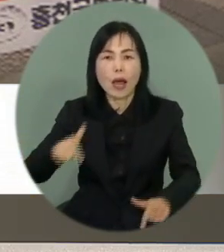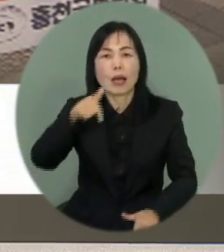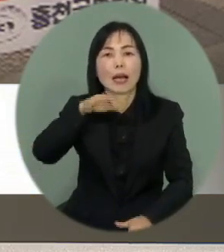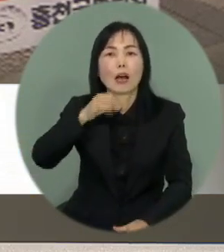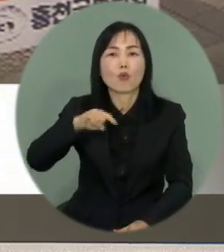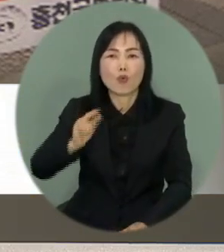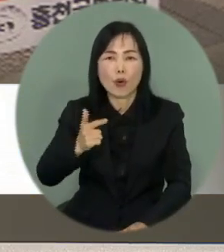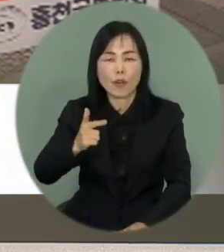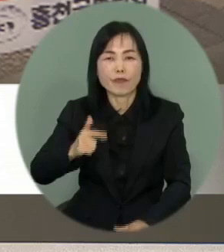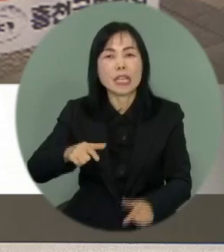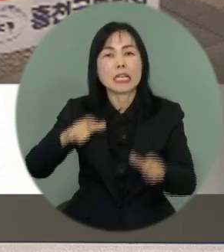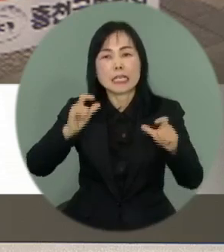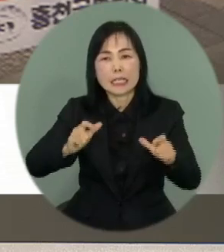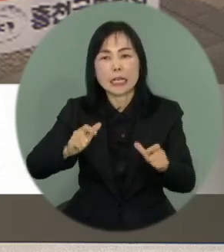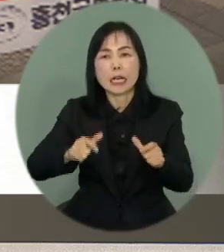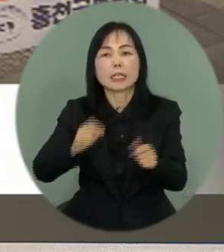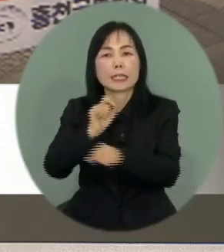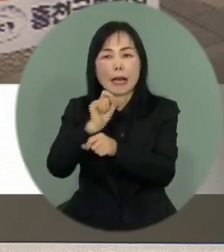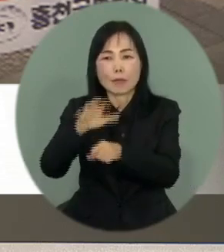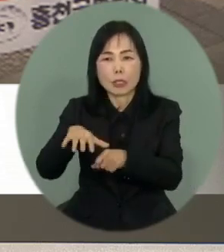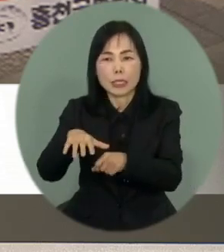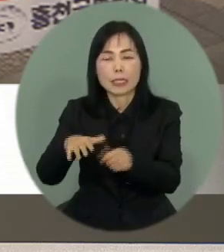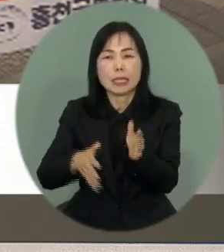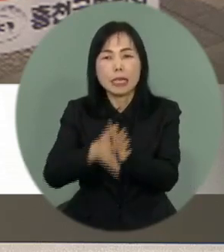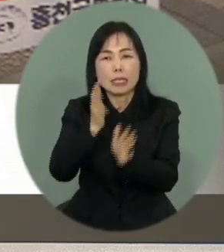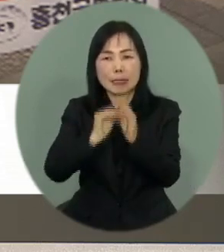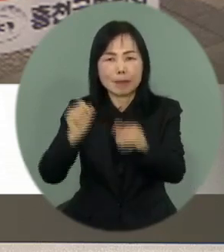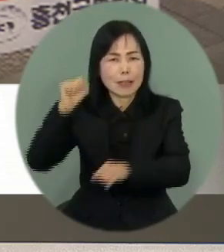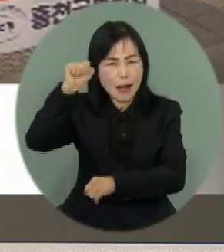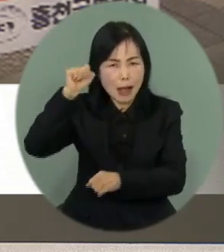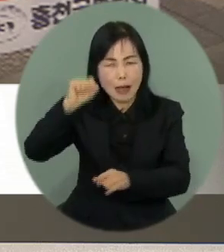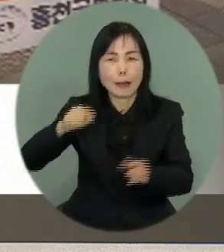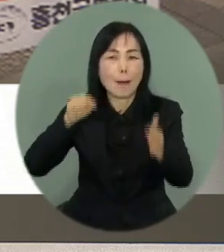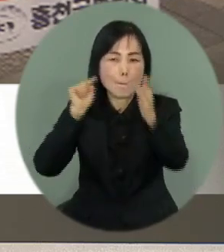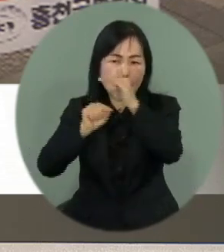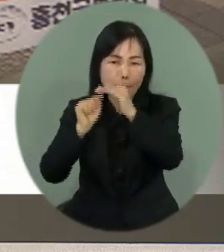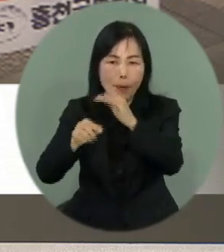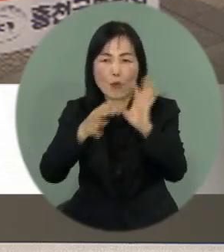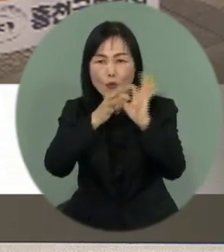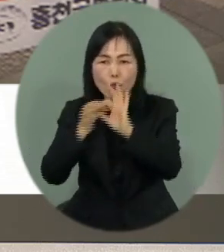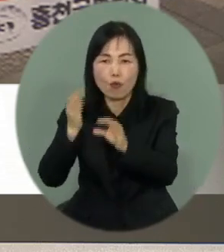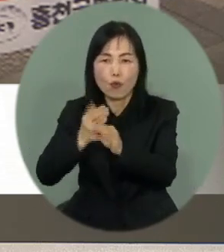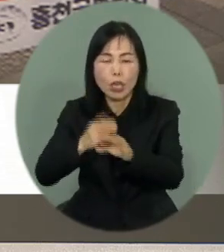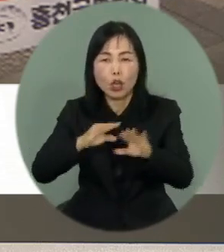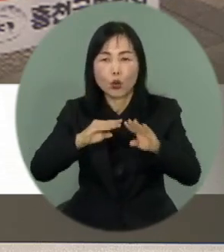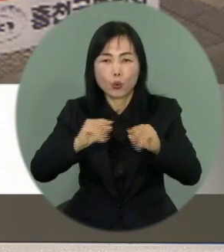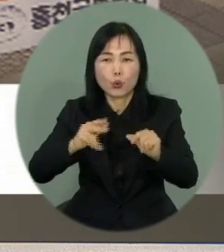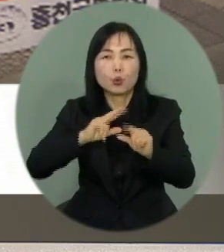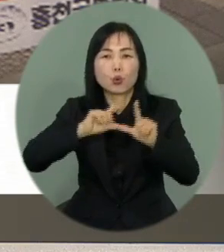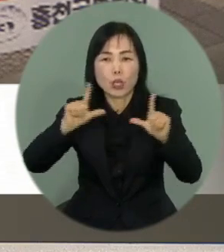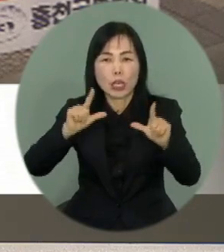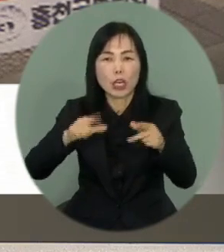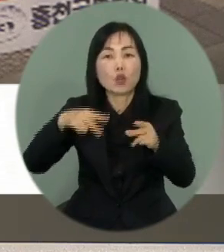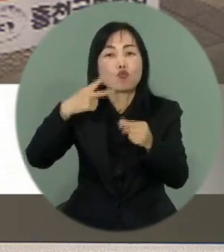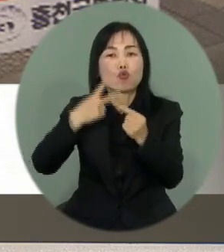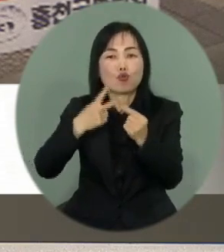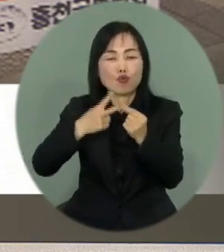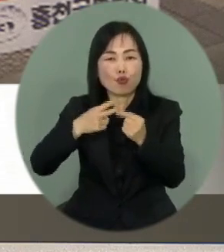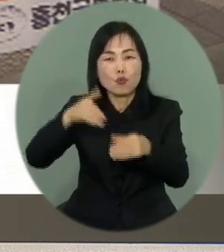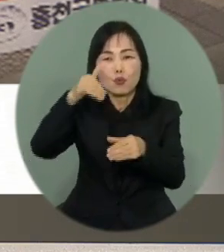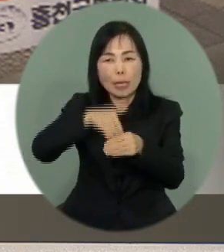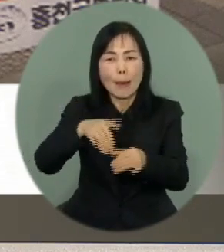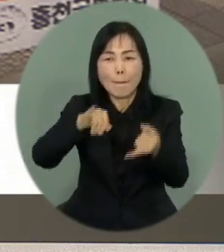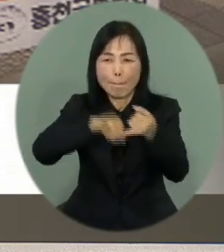국회의원의 지역구 사무실에는 시민단체들의 항의 방문이 계속되고 있는데요. 이번 주 토요일 두 번째 탄핵 표결에는